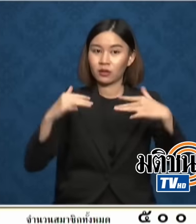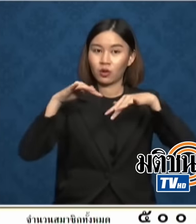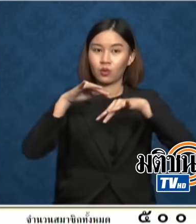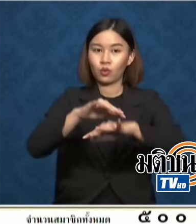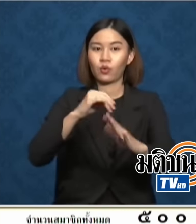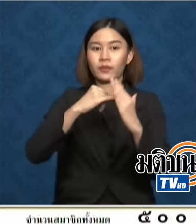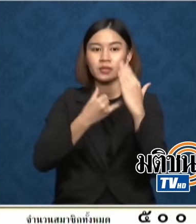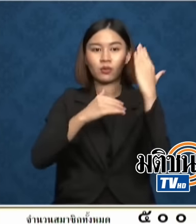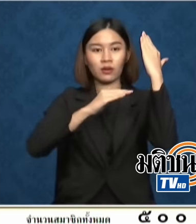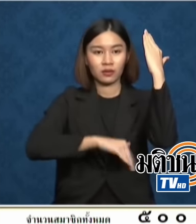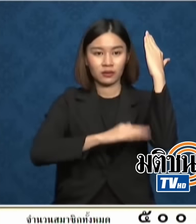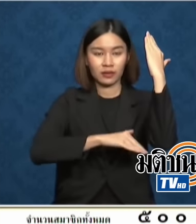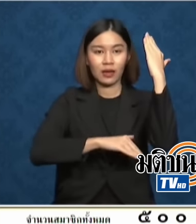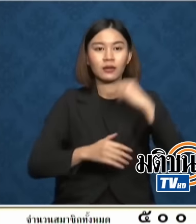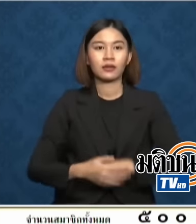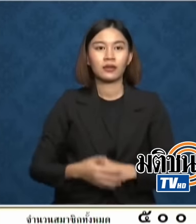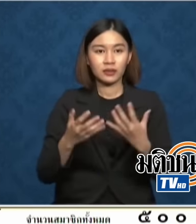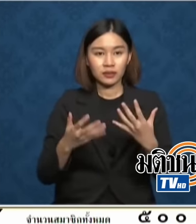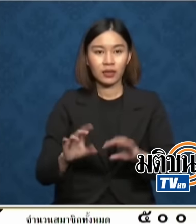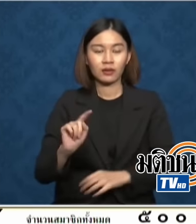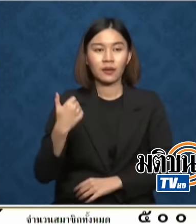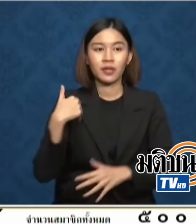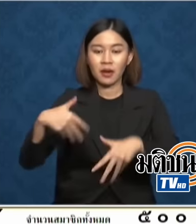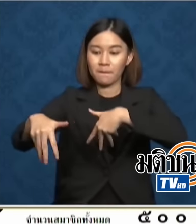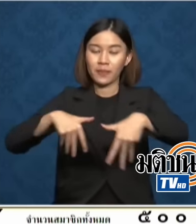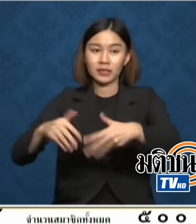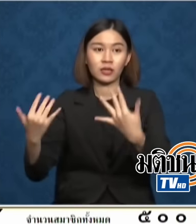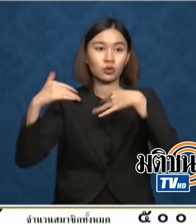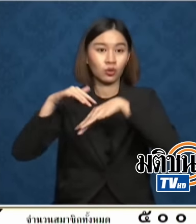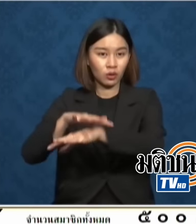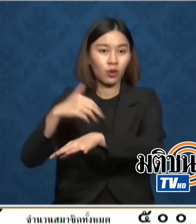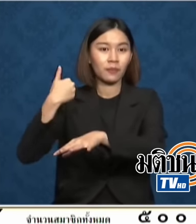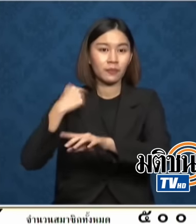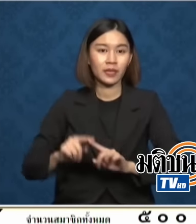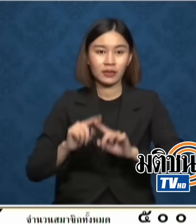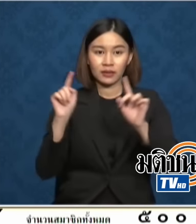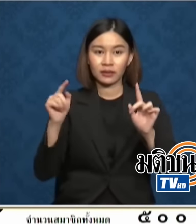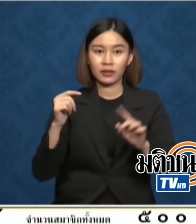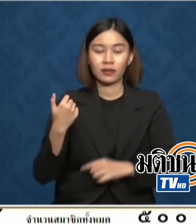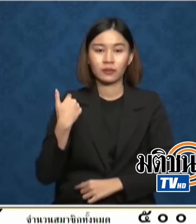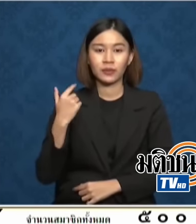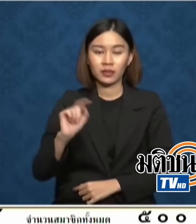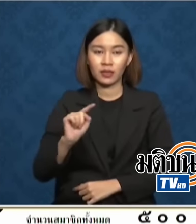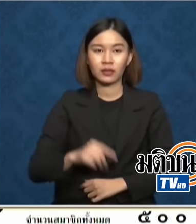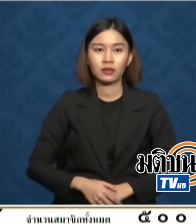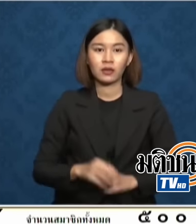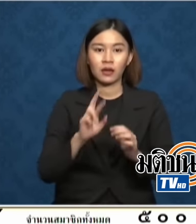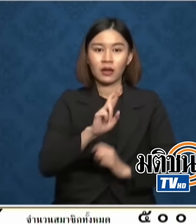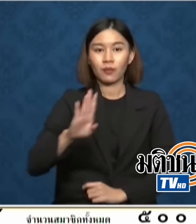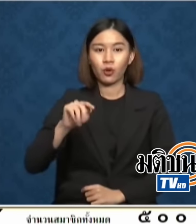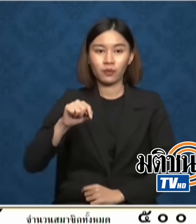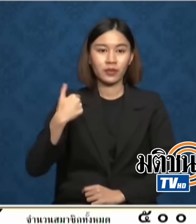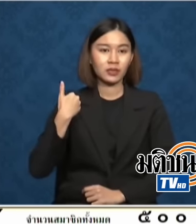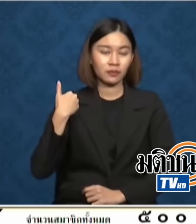ที่จังหวัดชายแดนภาคใต้แล้วก็ให้ไปมีประชาชนมีส่วนร่วมแต่จะมีระบบนี้จะ